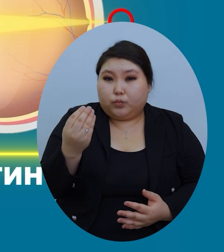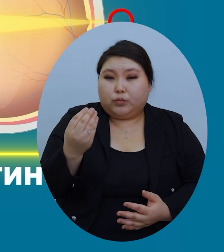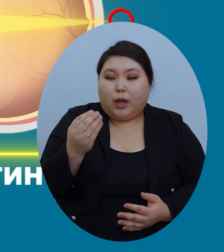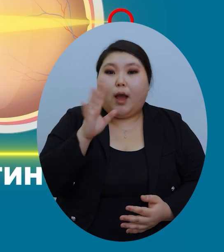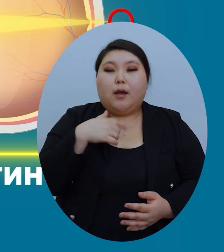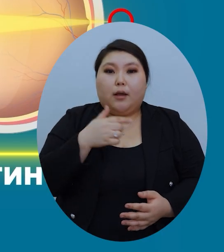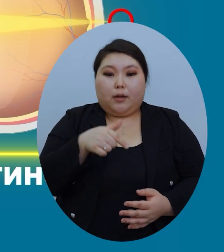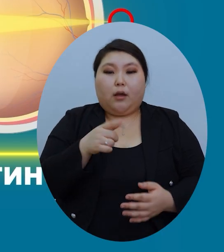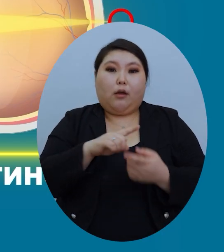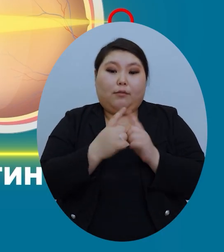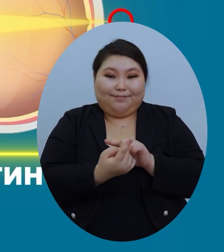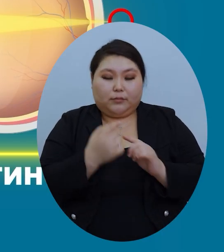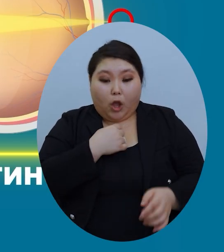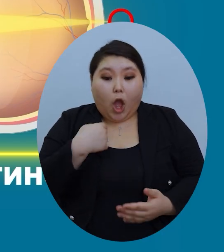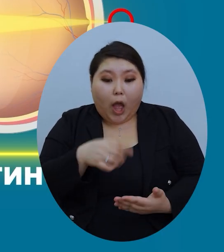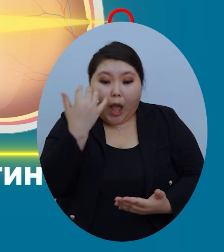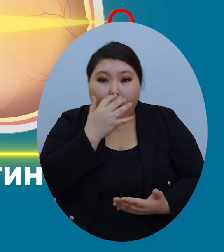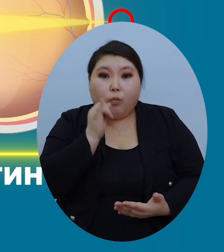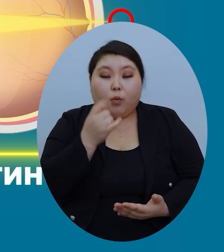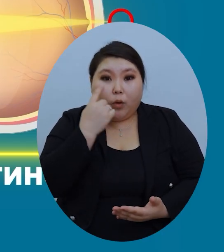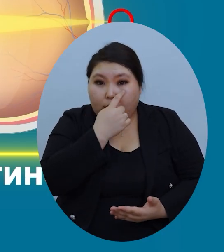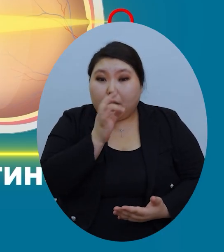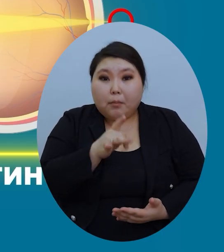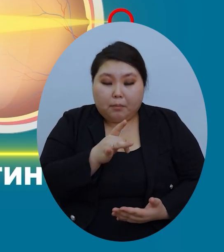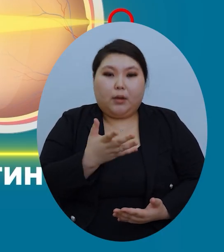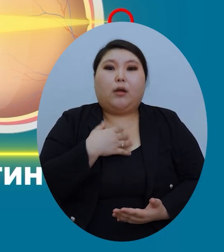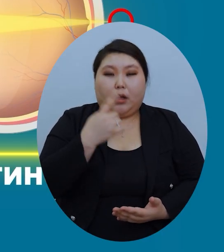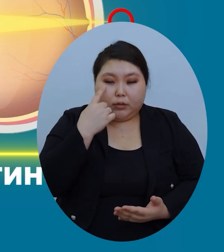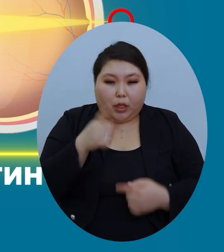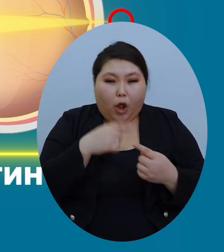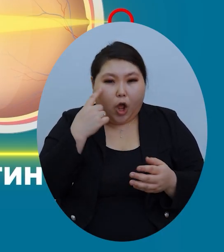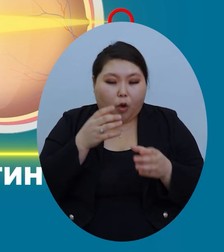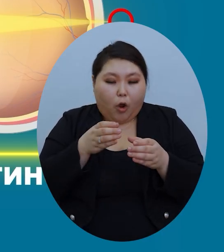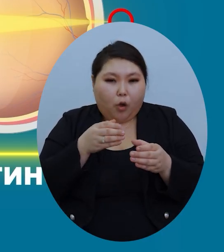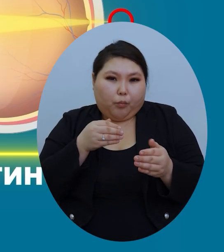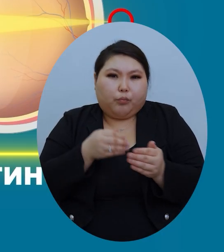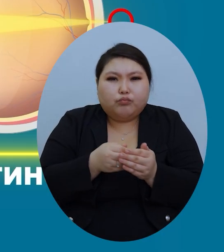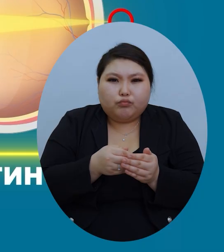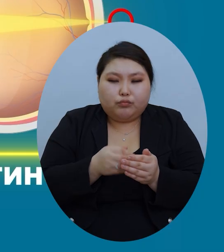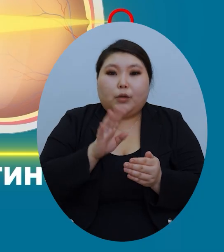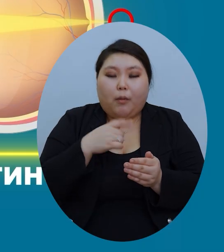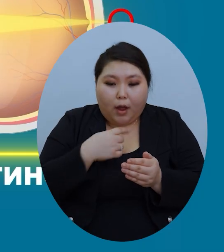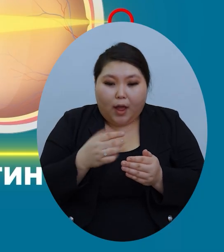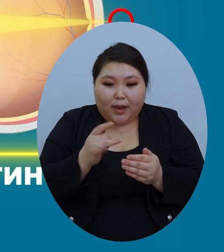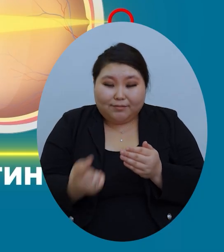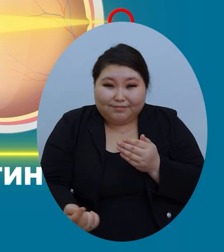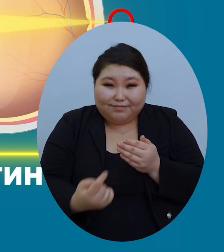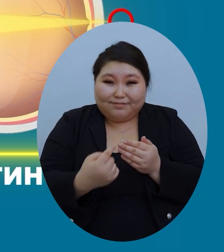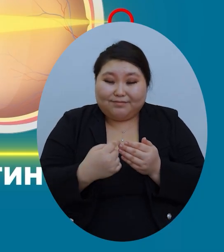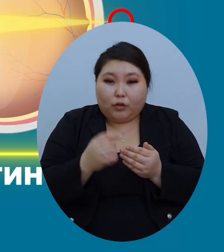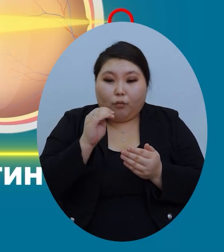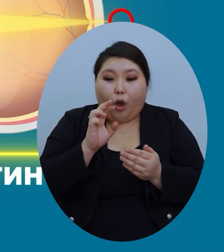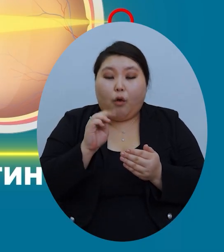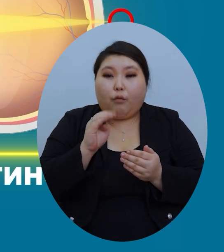ойрын хараа муу нүдний хувьд хэвийн нүднээс арай богинохон байдаг. Иймээс хугараад ирж байгаа гэрлийн фокус маань торлог